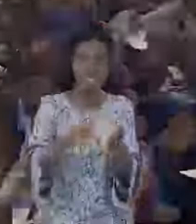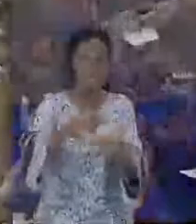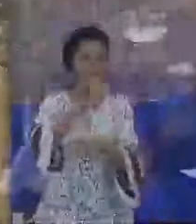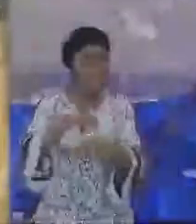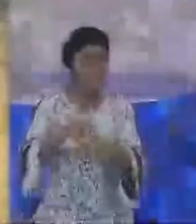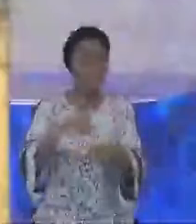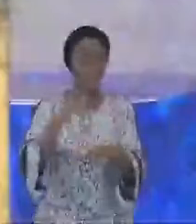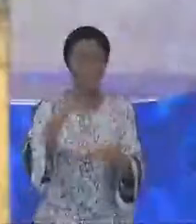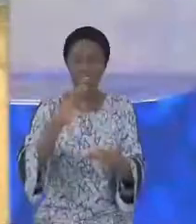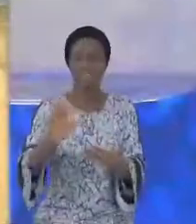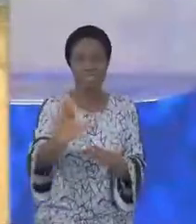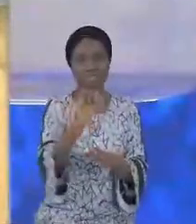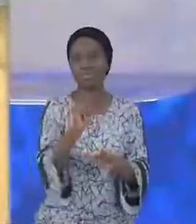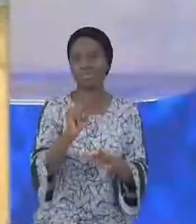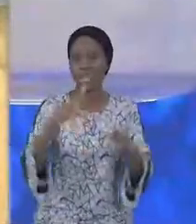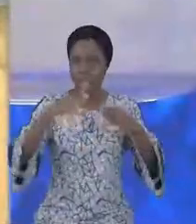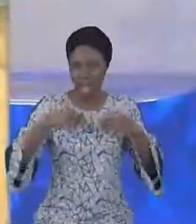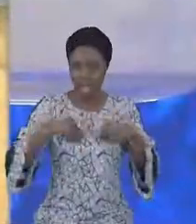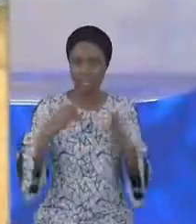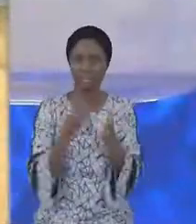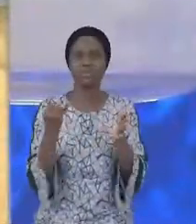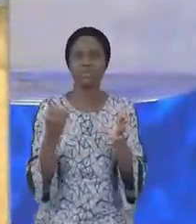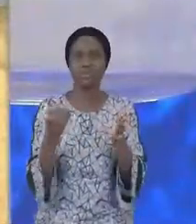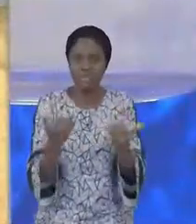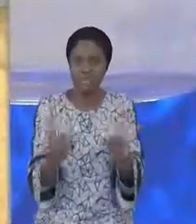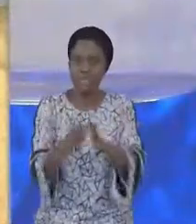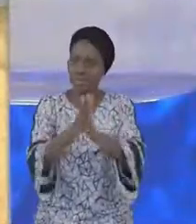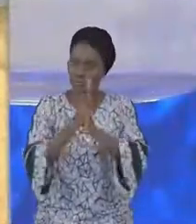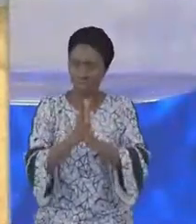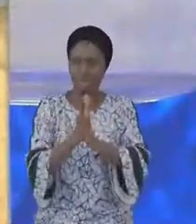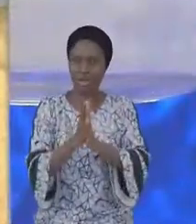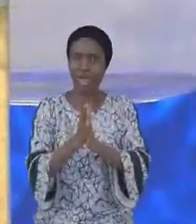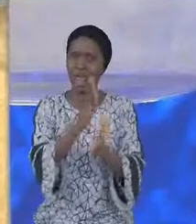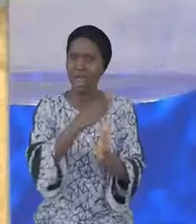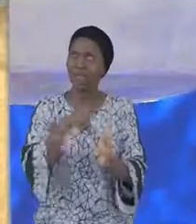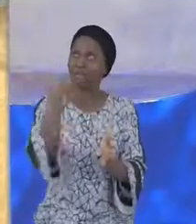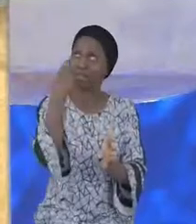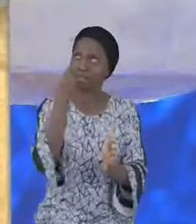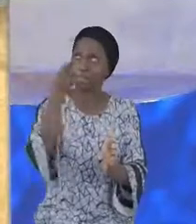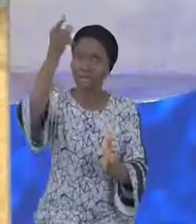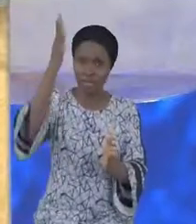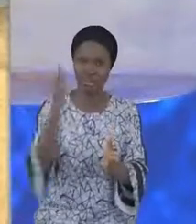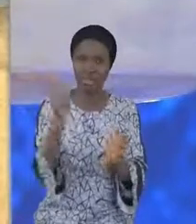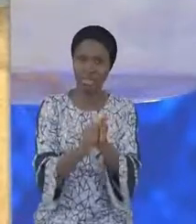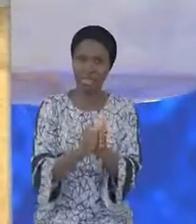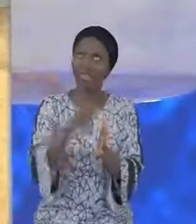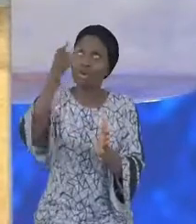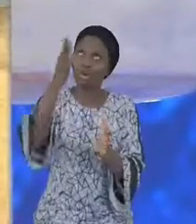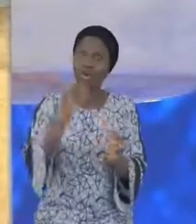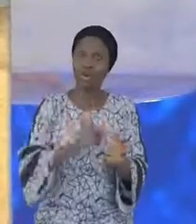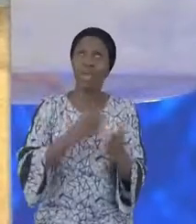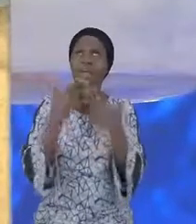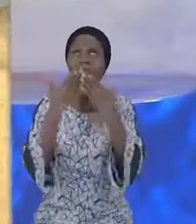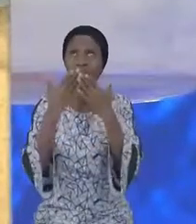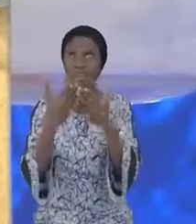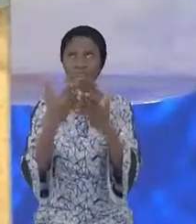toi. Accepte cela. Ouvre ta bouche et parle au Seigneur. Seigneur, je te remercie. Merci pour la révélation de ta